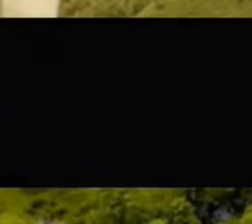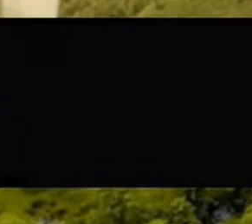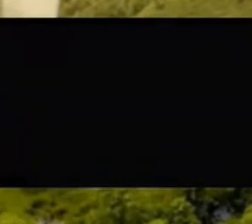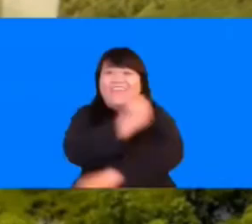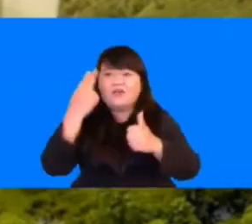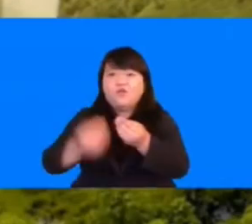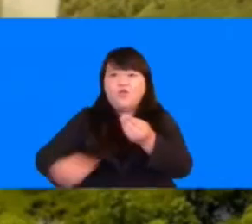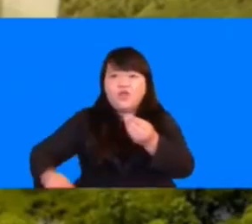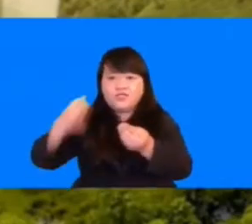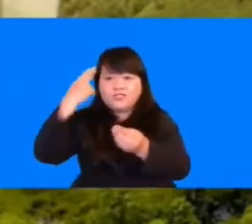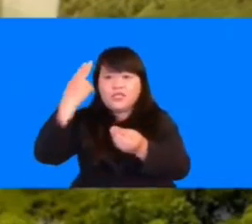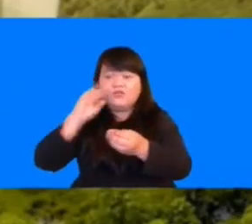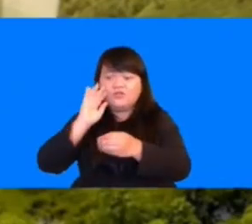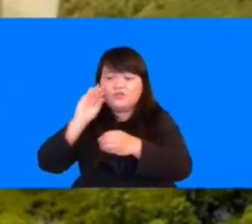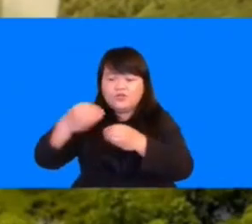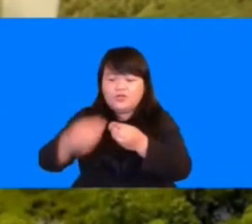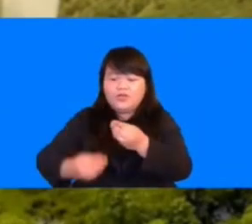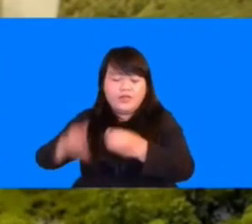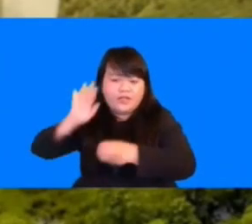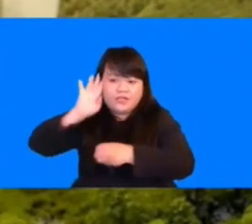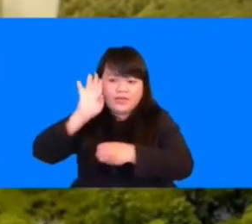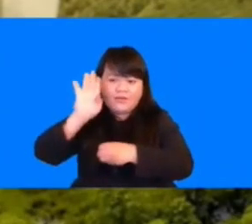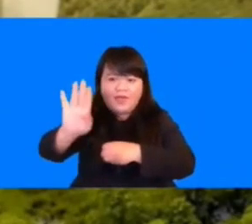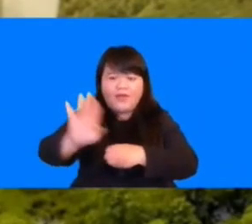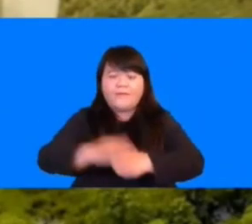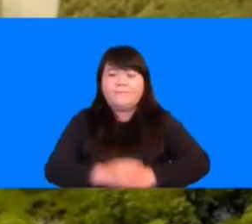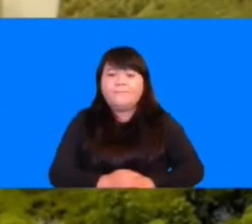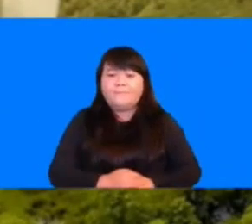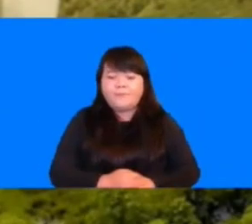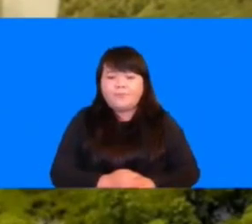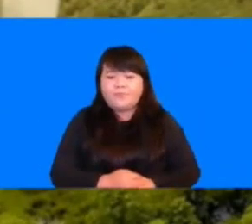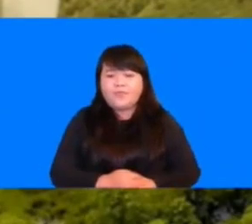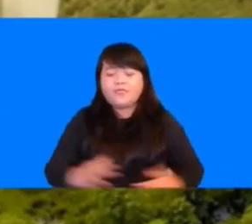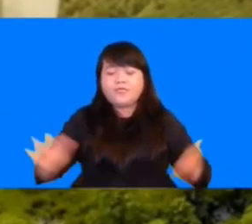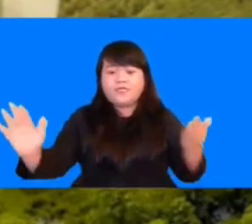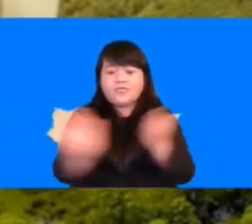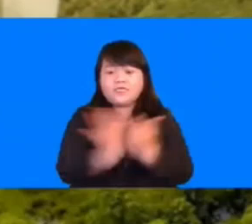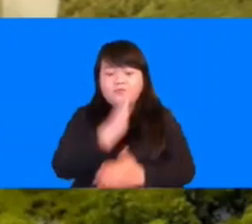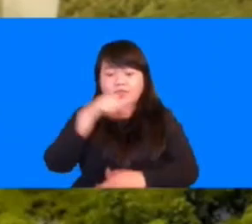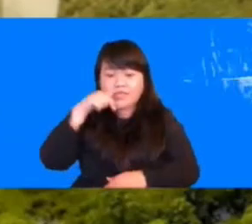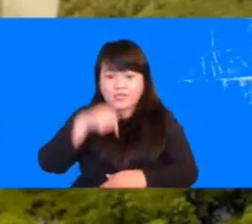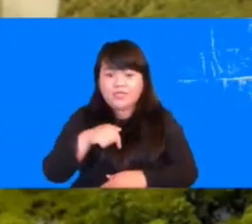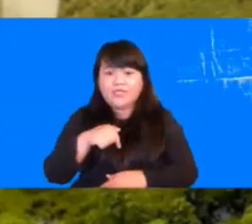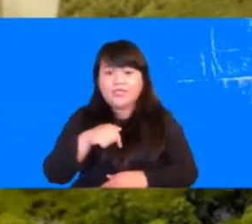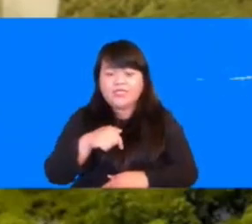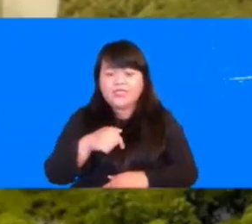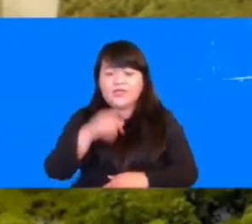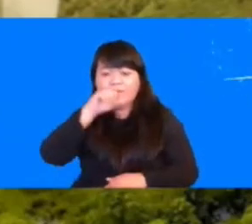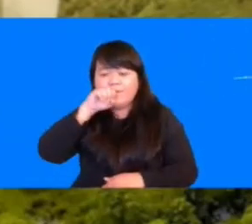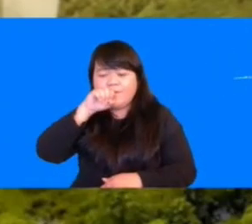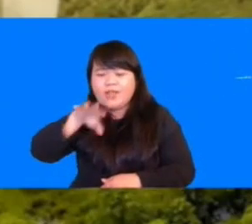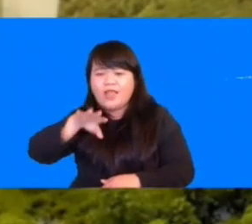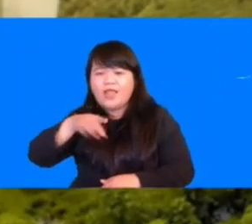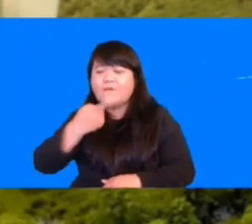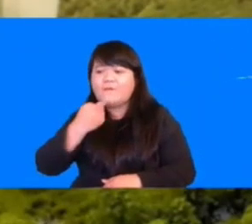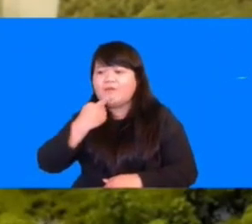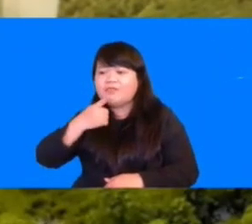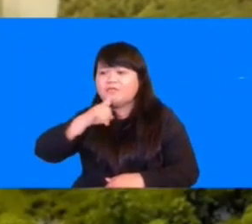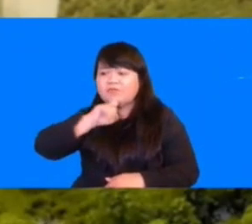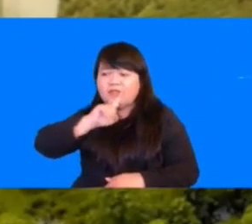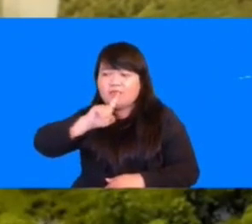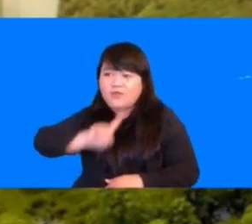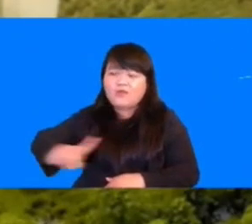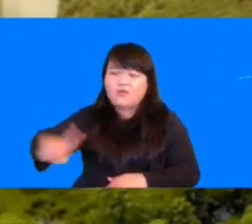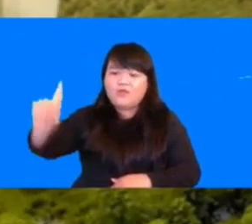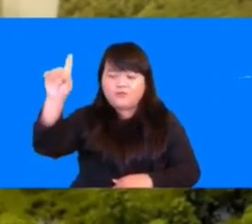warisan untuk generasi mendatang. Pada kesempatan yang baik ini, dengan mengucapkan